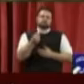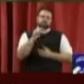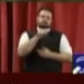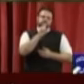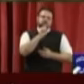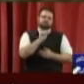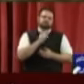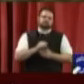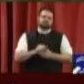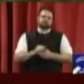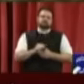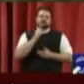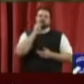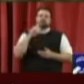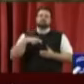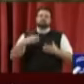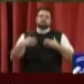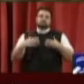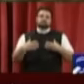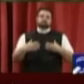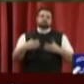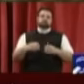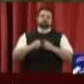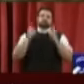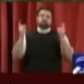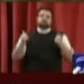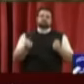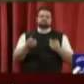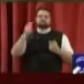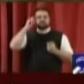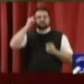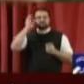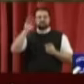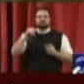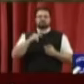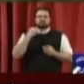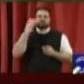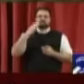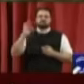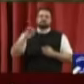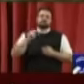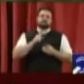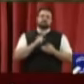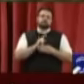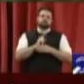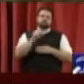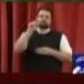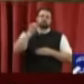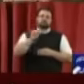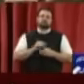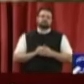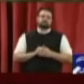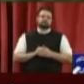altceva. Ei! Unde-i bogăția fabuloasă? Ce gândire ai avut tu când te-ai dus spre ăla mai ieftin? Că...